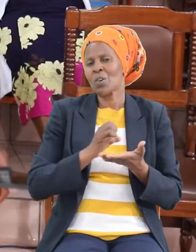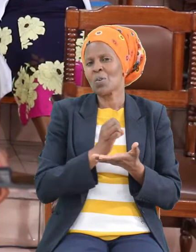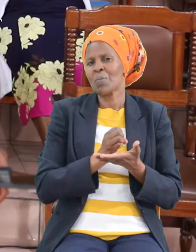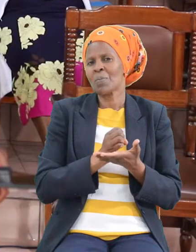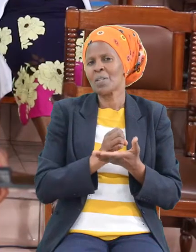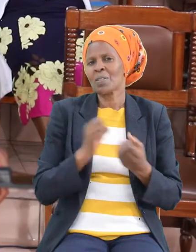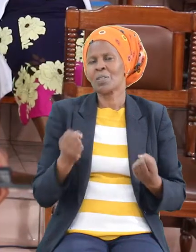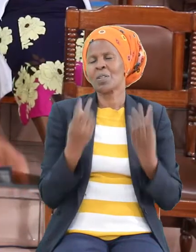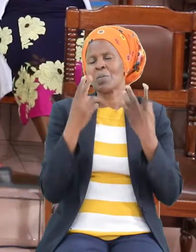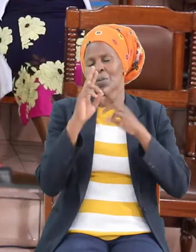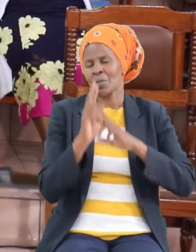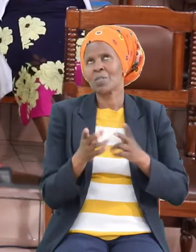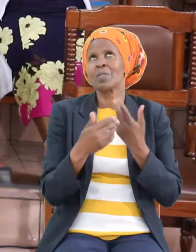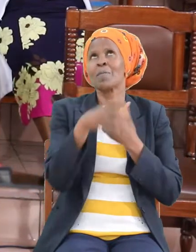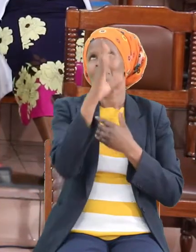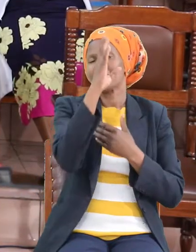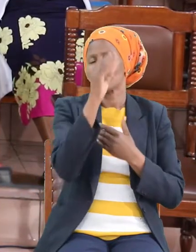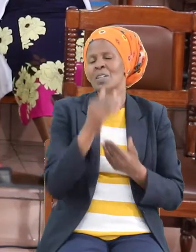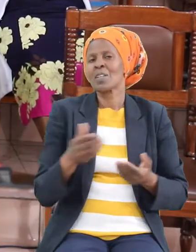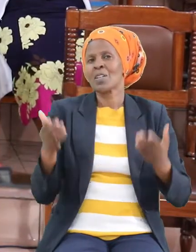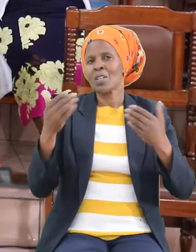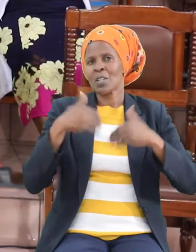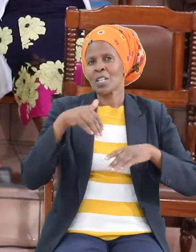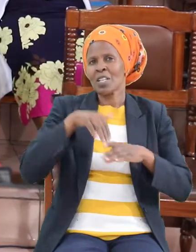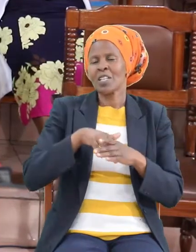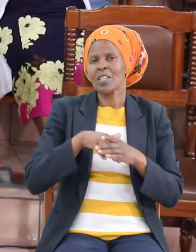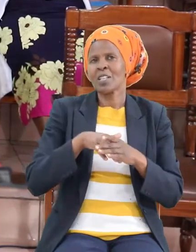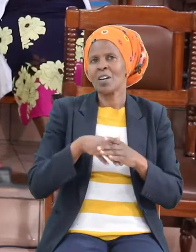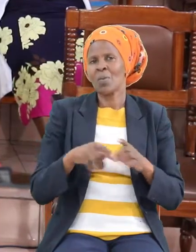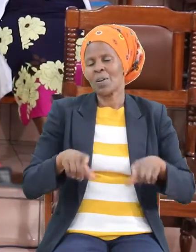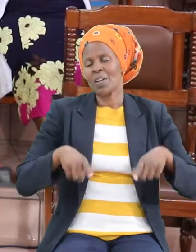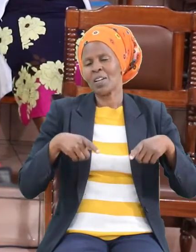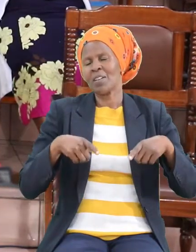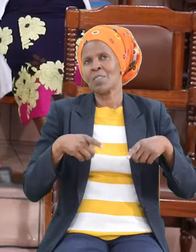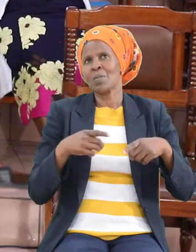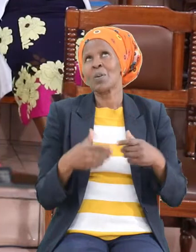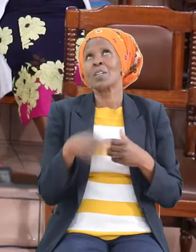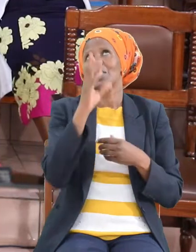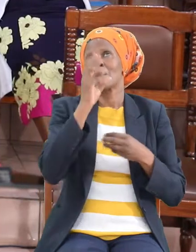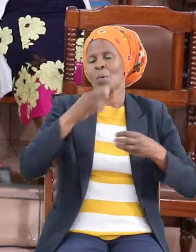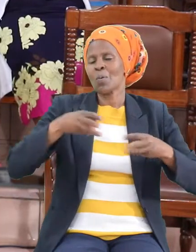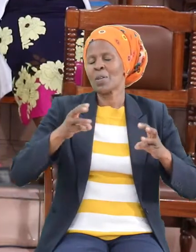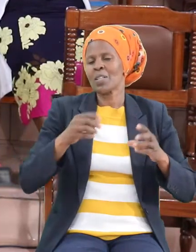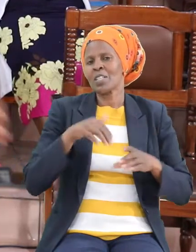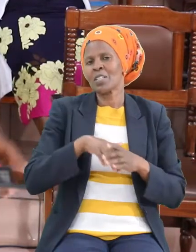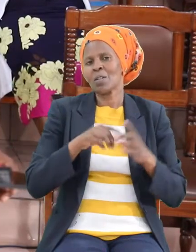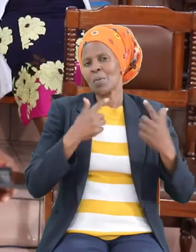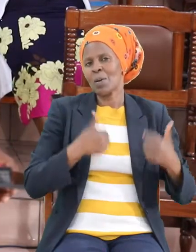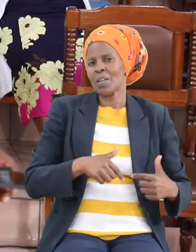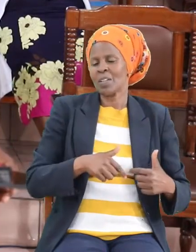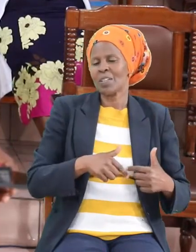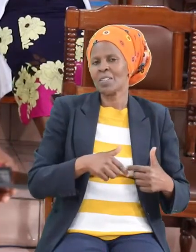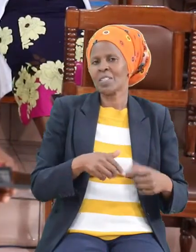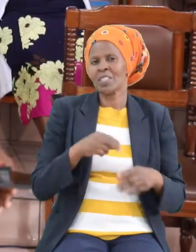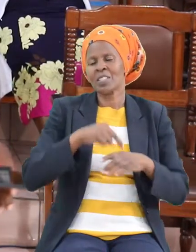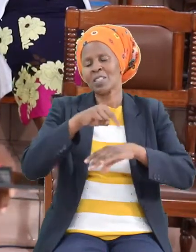sababu tumemuheshimu na kumweka katika mahala pake ambapo anastahili kuwa katika roho zetu, na hata